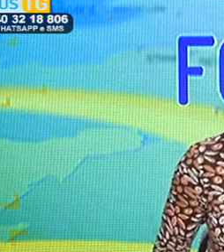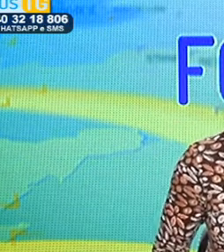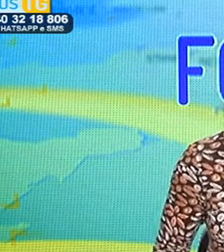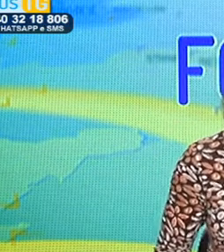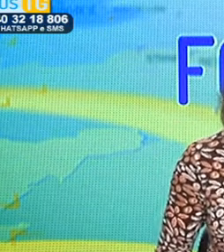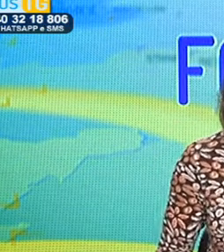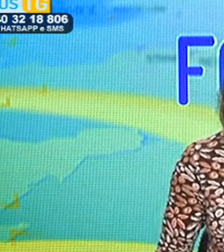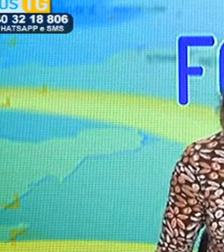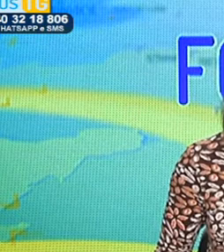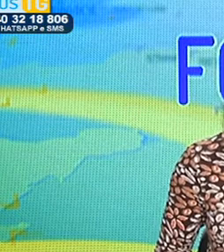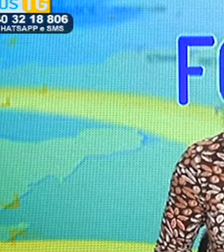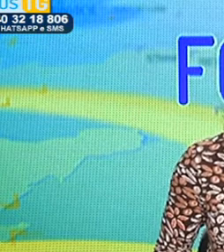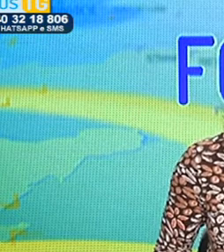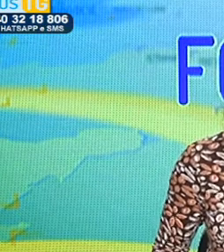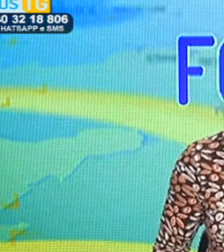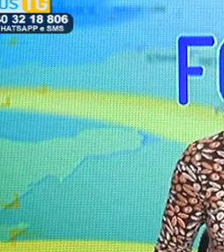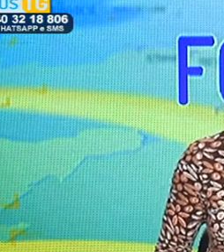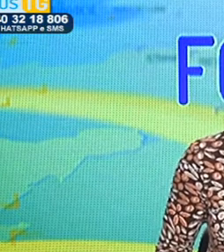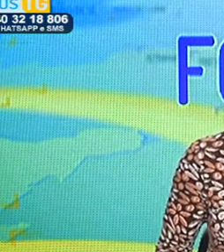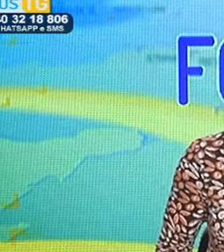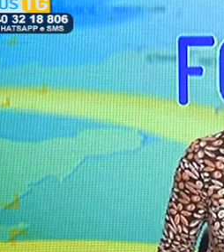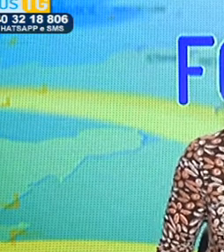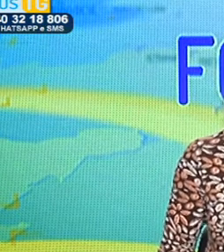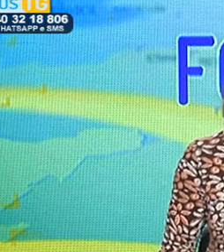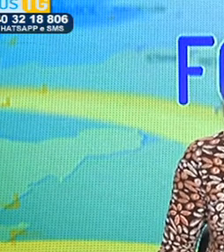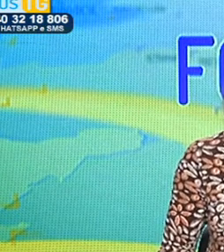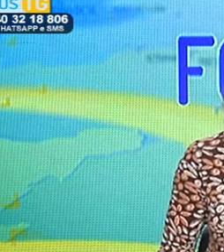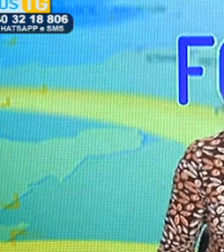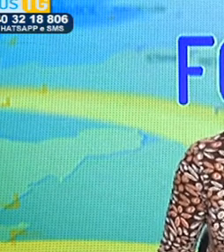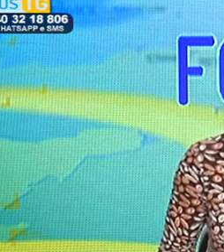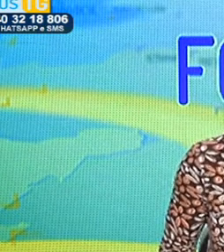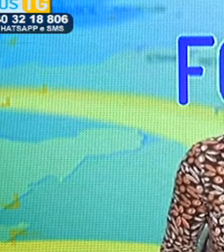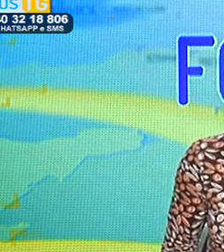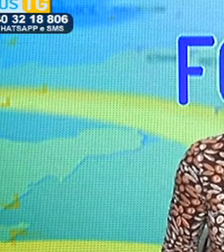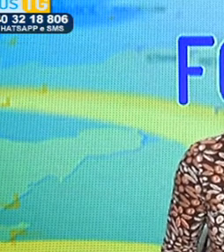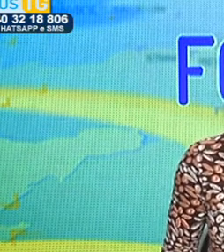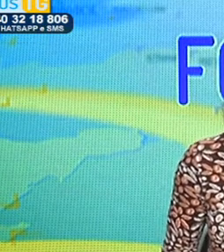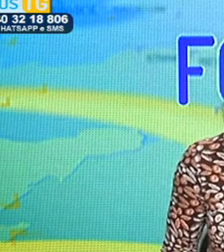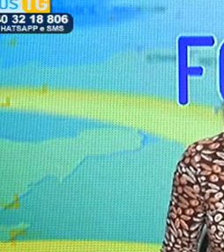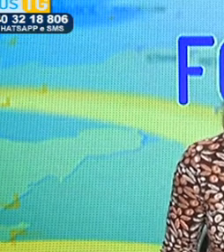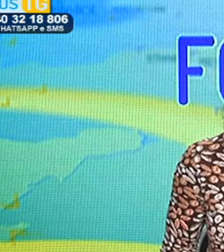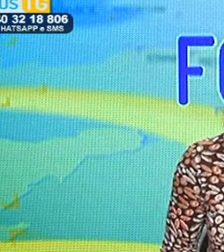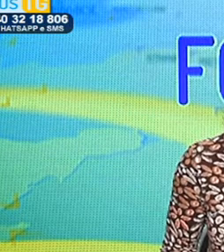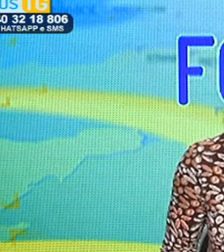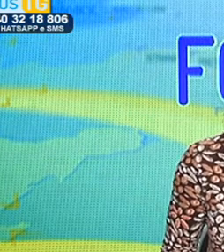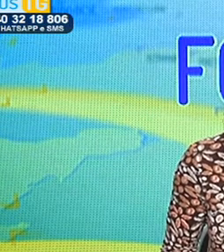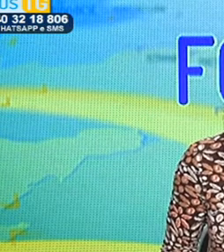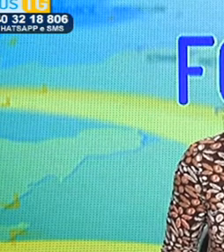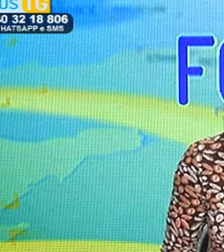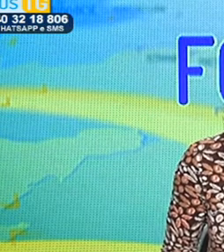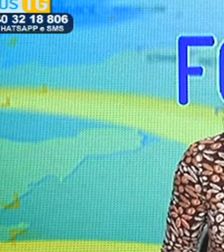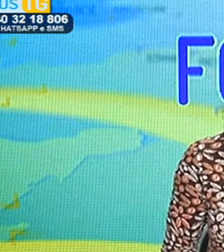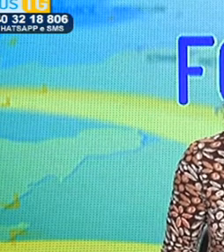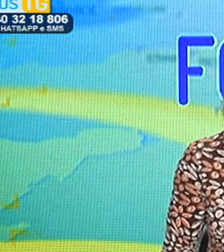proposta dall'assessore all'ambiente Giampaolo Bottaccina assieme al collega al bilancio Calzavara, che assegna alla Regione la quota